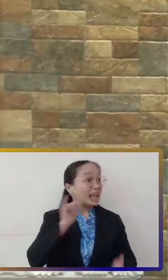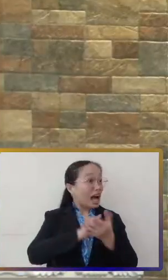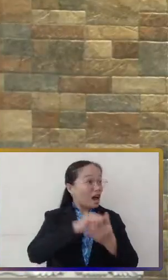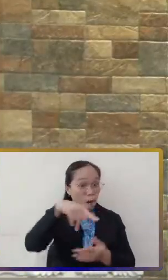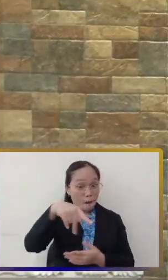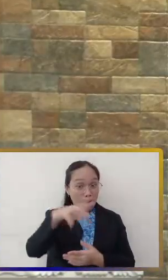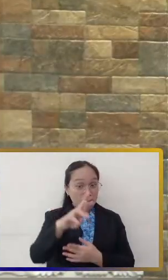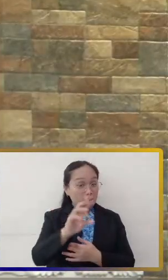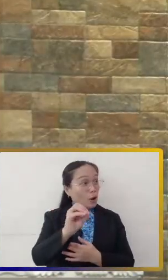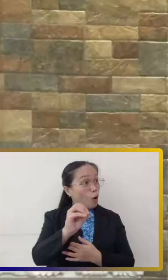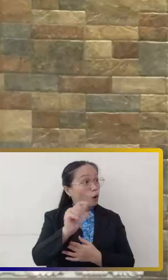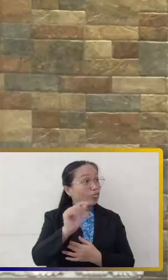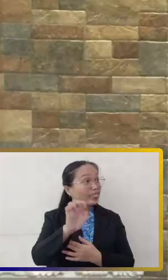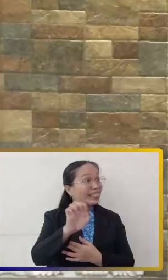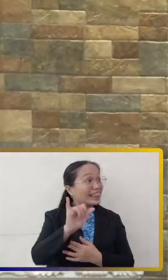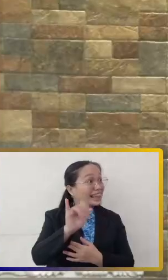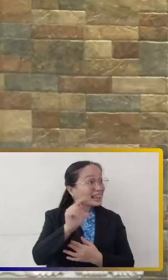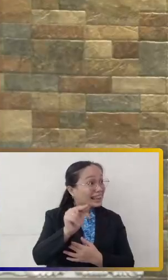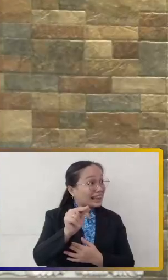protein.